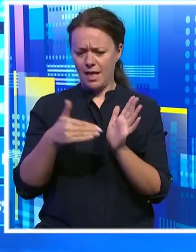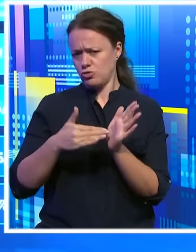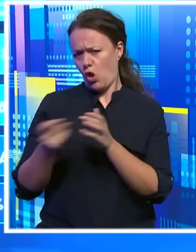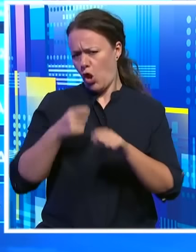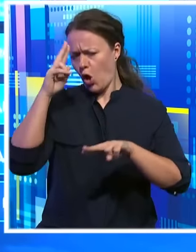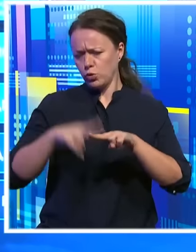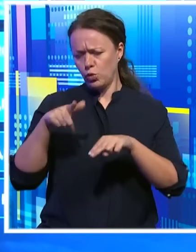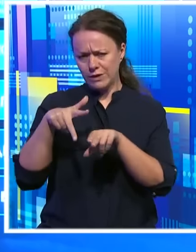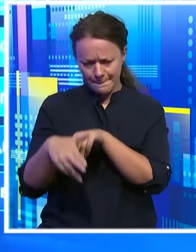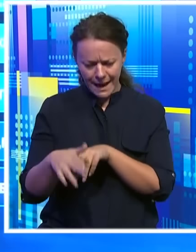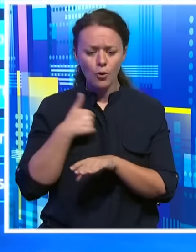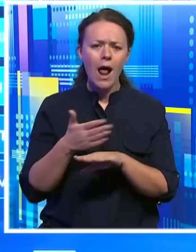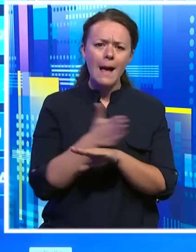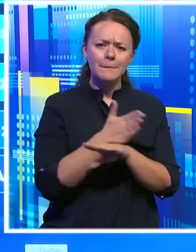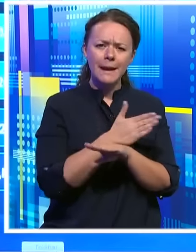računali da ćemo počnemo